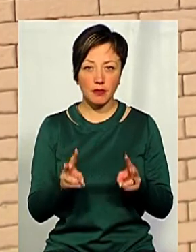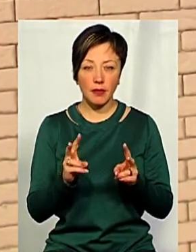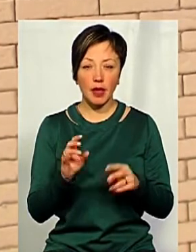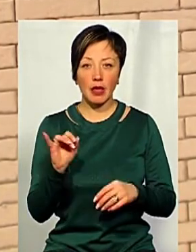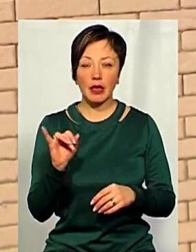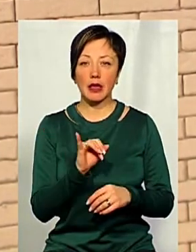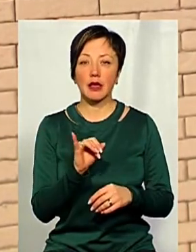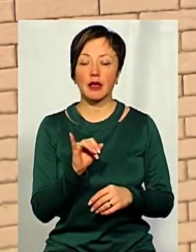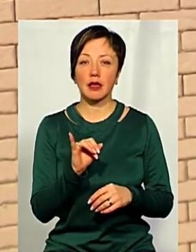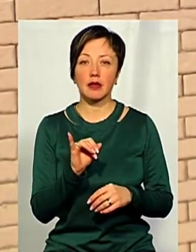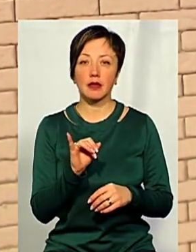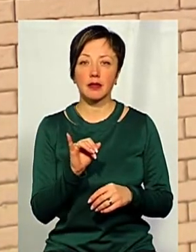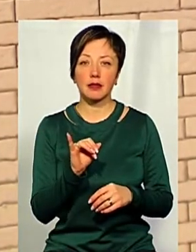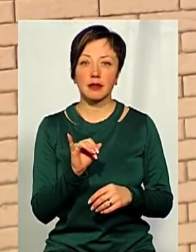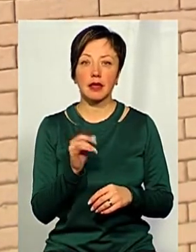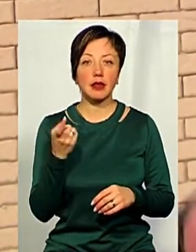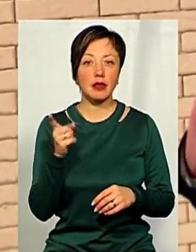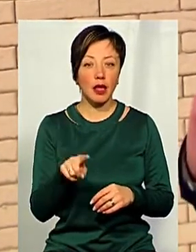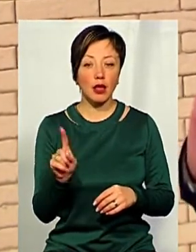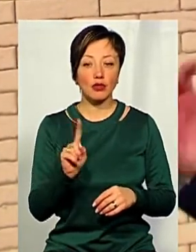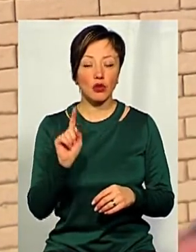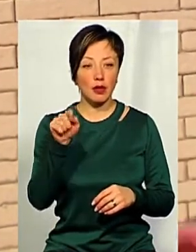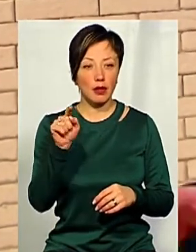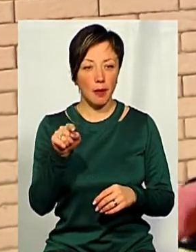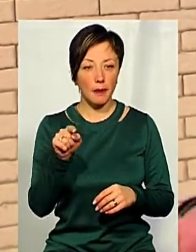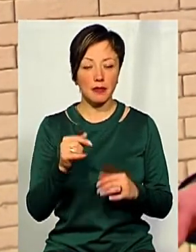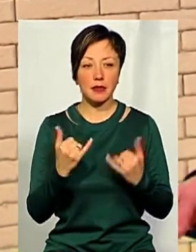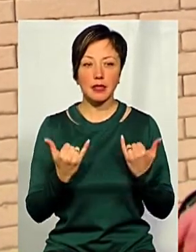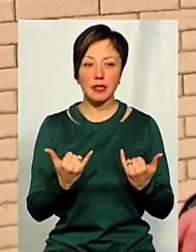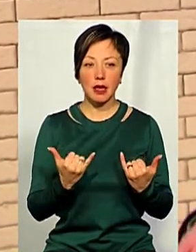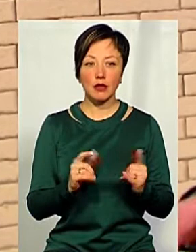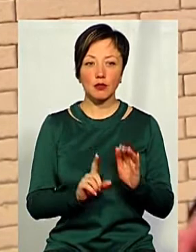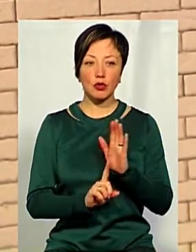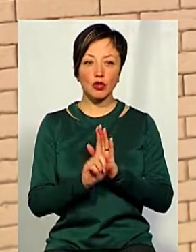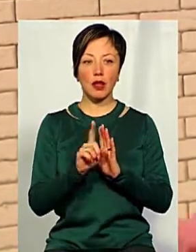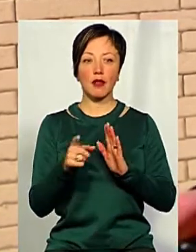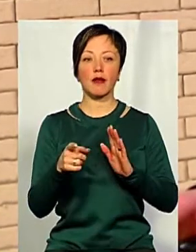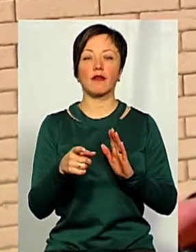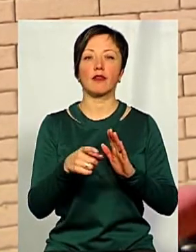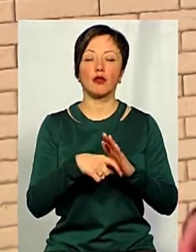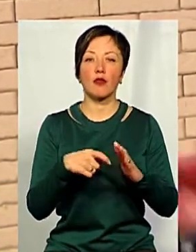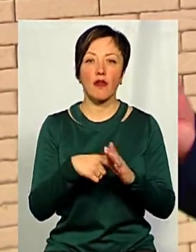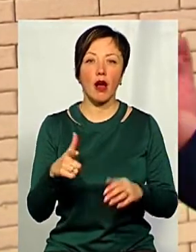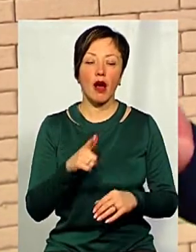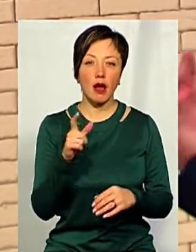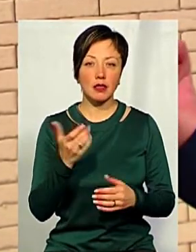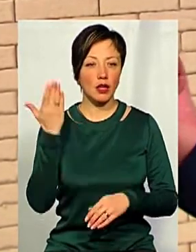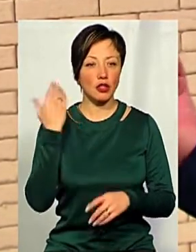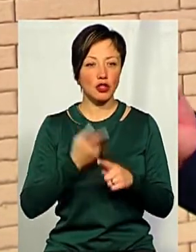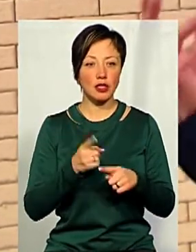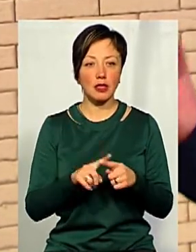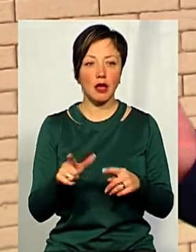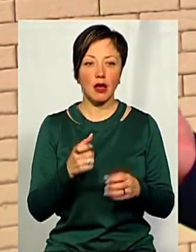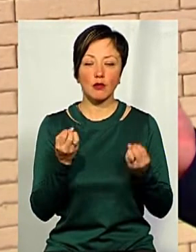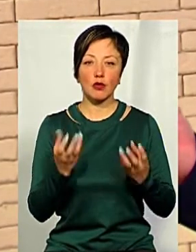І те, що там тільки зараз ми почали видобувати звалищний газ, а раніше цей звалищний газ